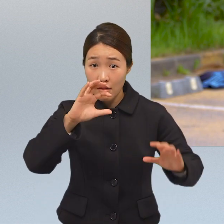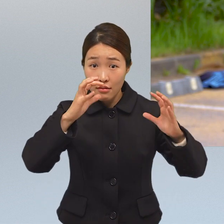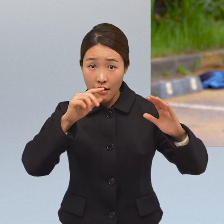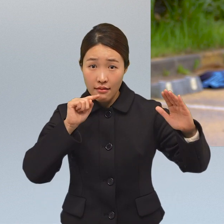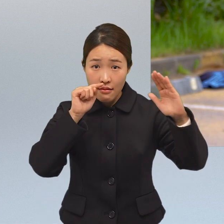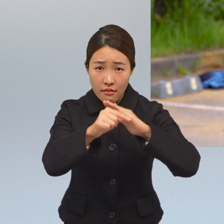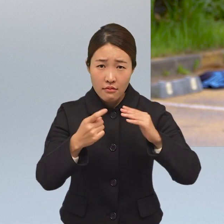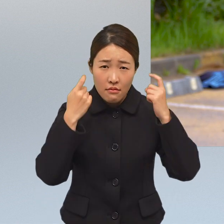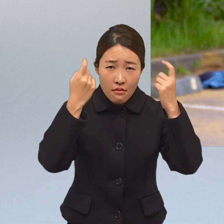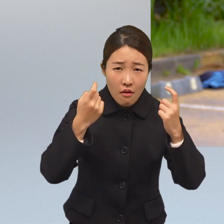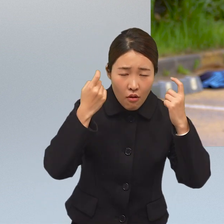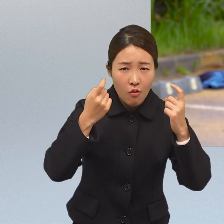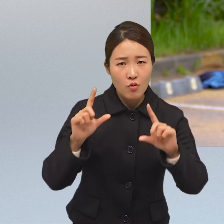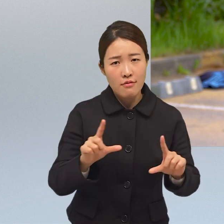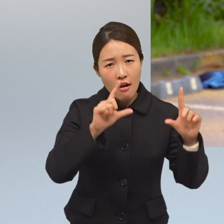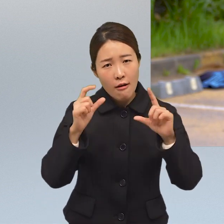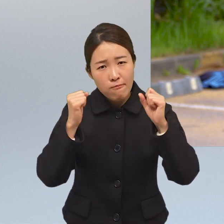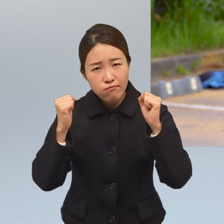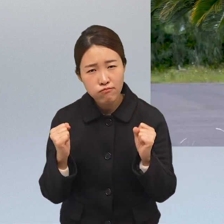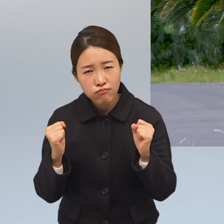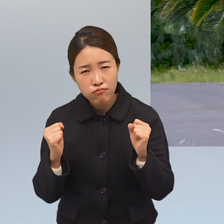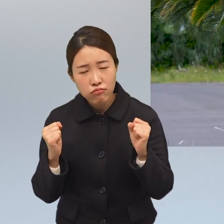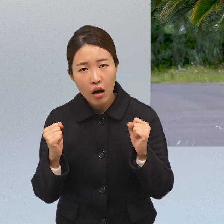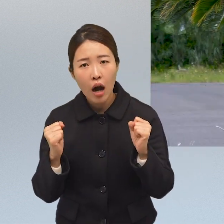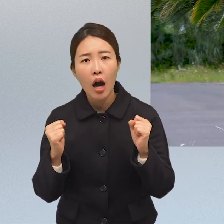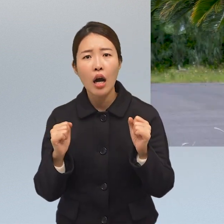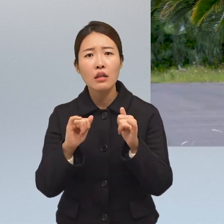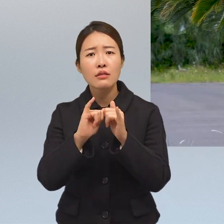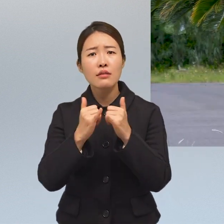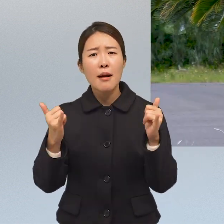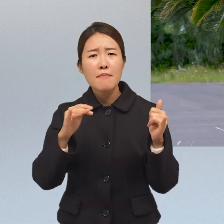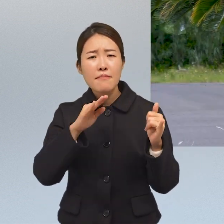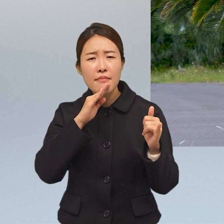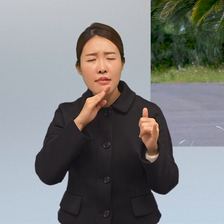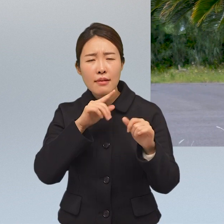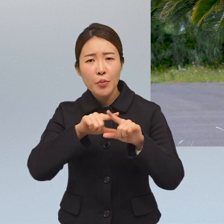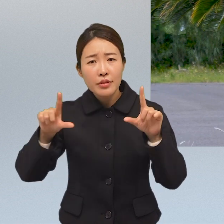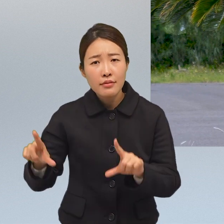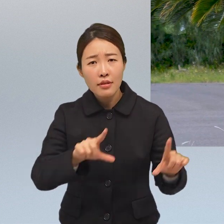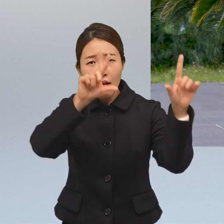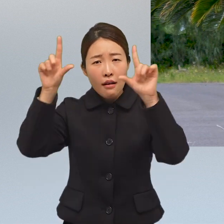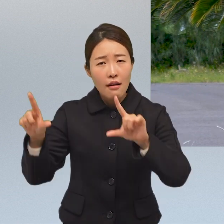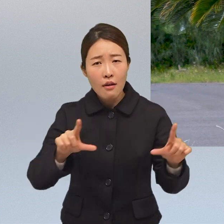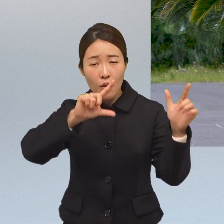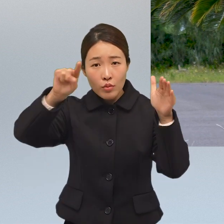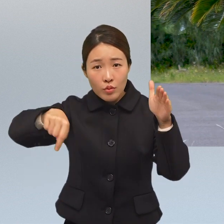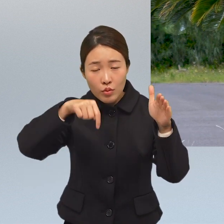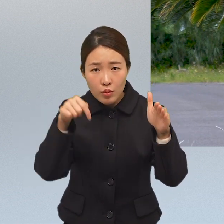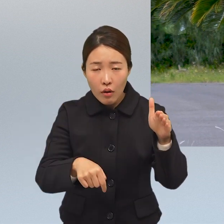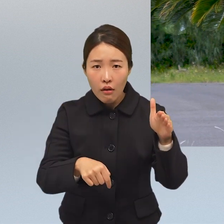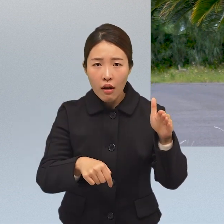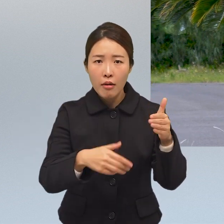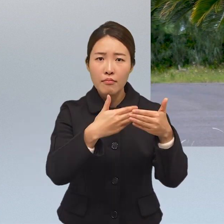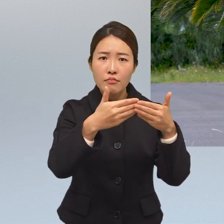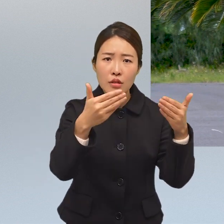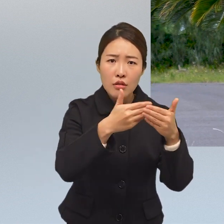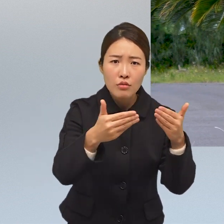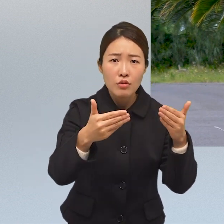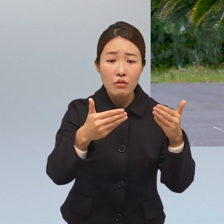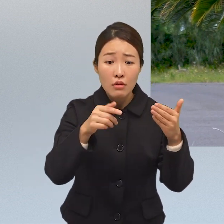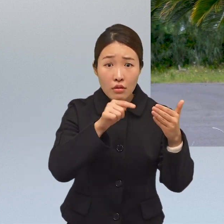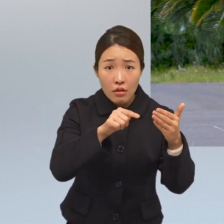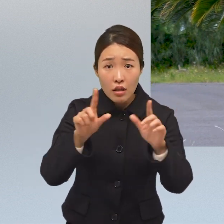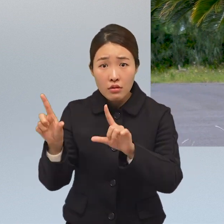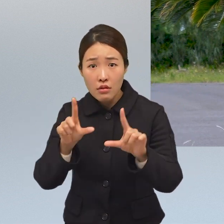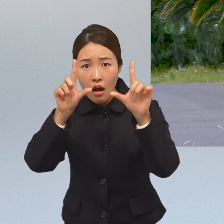이제 아프리카 국가를 여행하고 거주하면서는 사람들이 일상생활 속에서 이런 미술을 굉장히